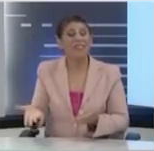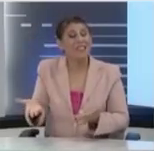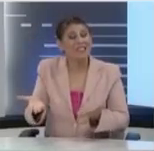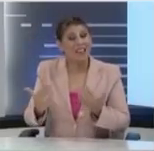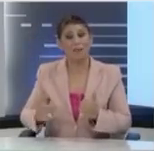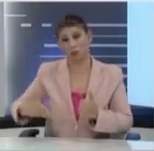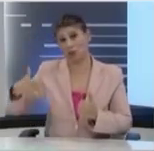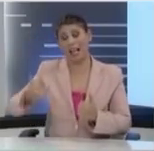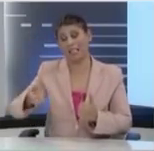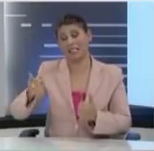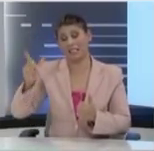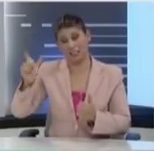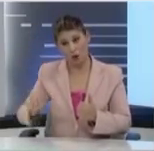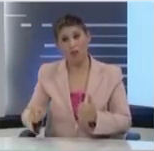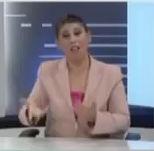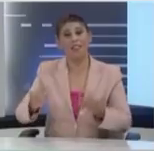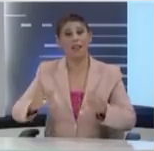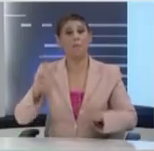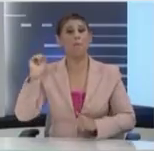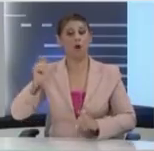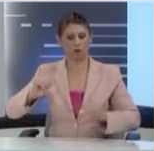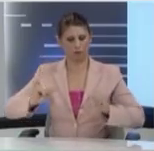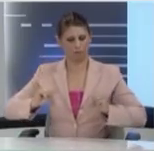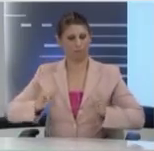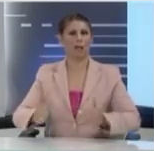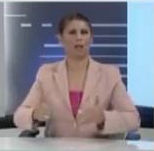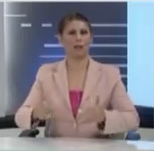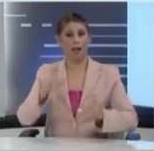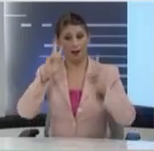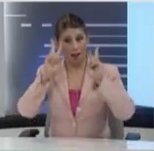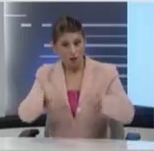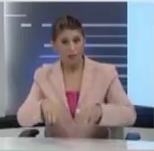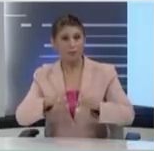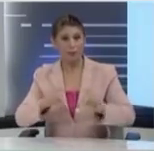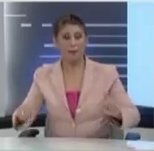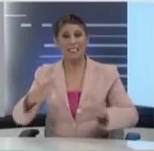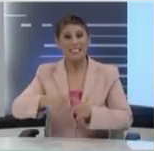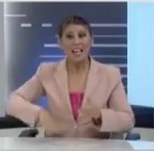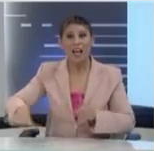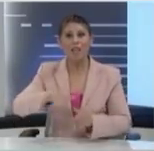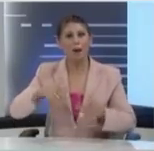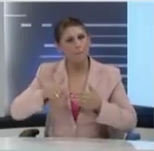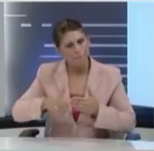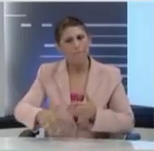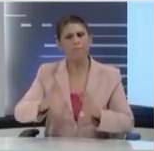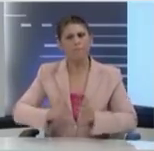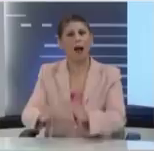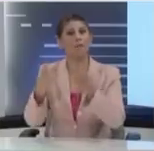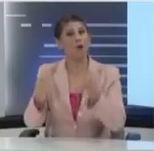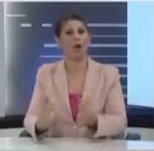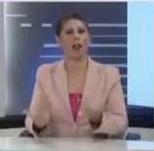σθένος να αναγνωρίσετε ότι τα πράγματα στη χώρα όντως πάνε καλύτερα. Και